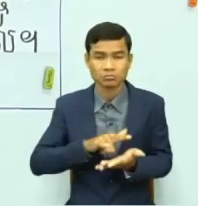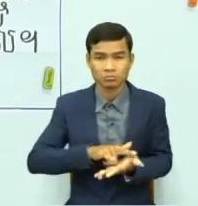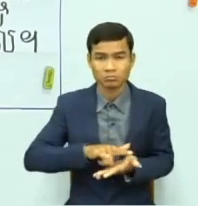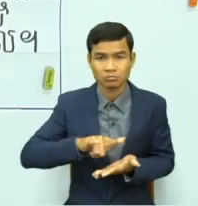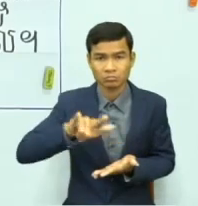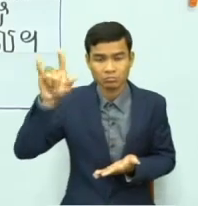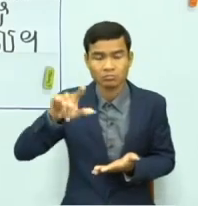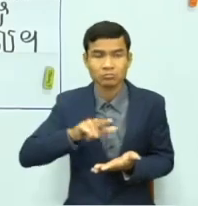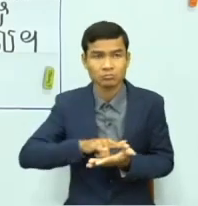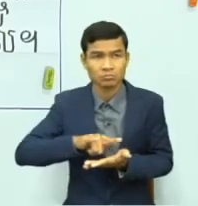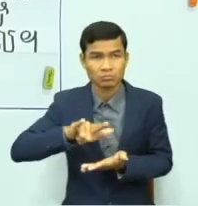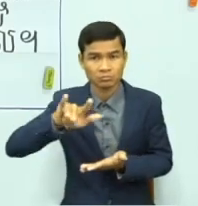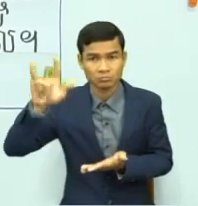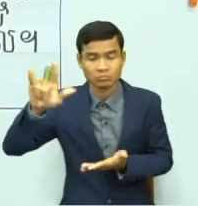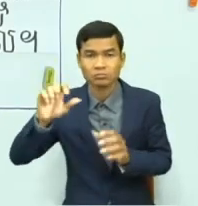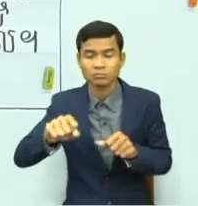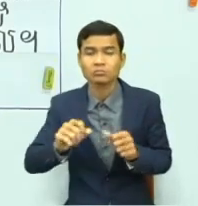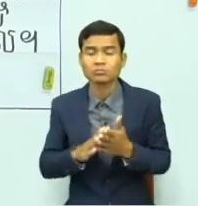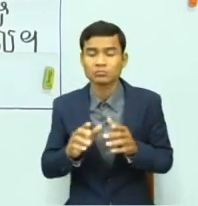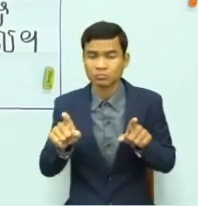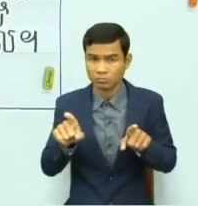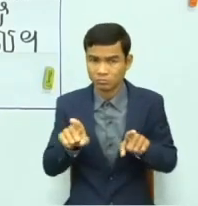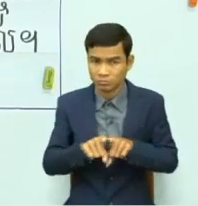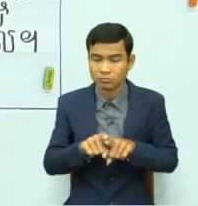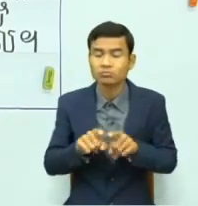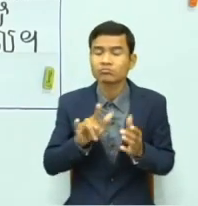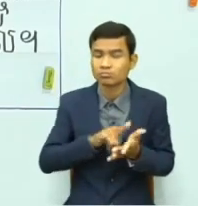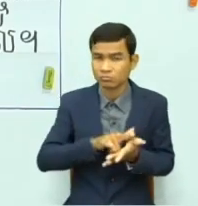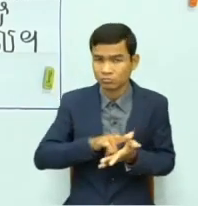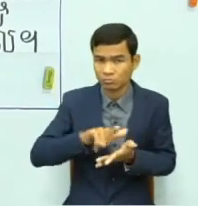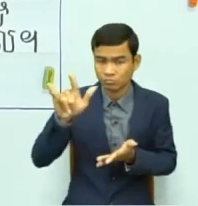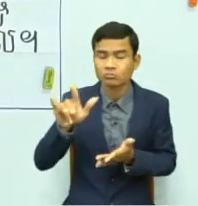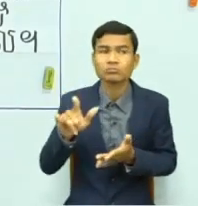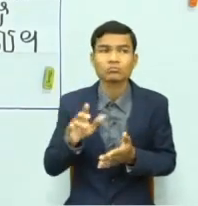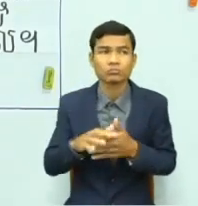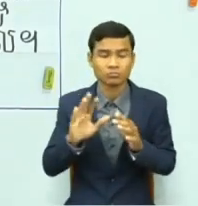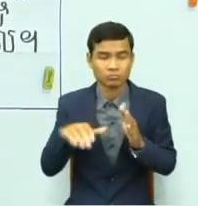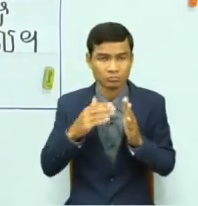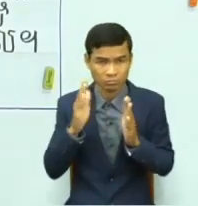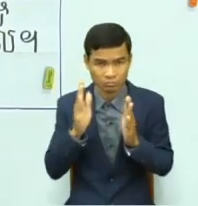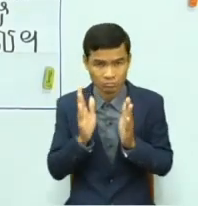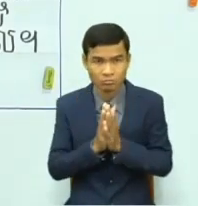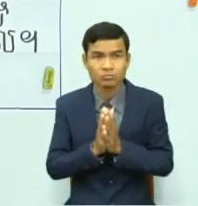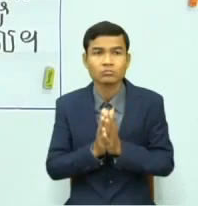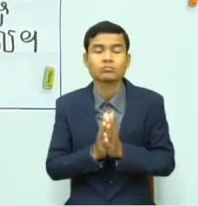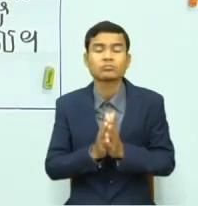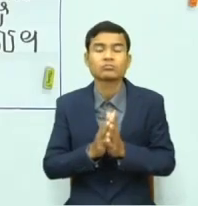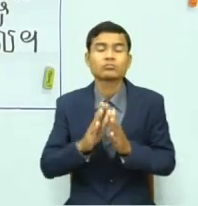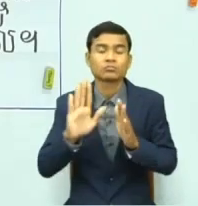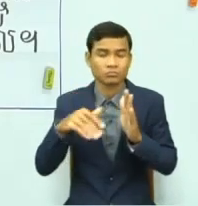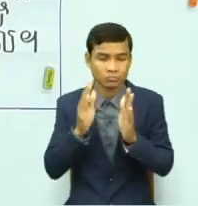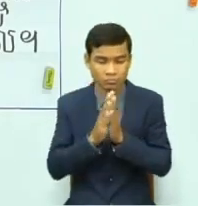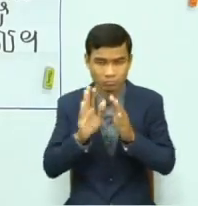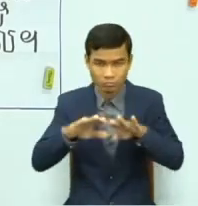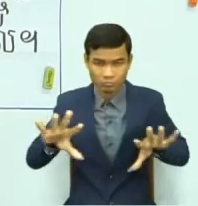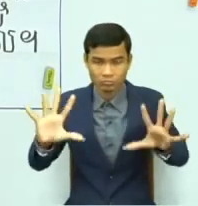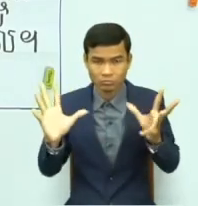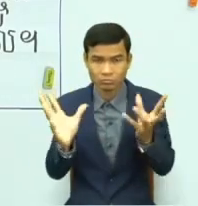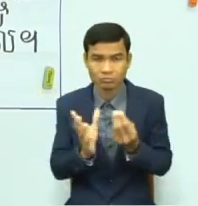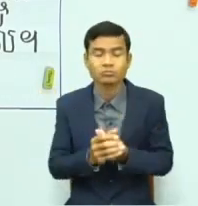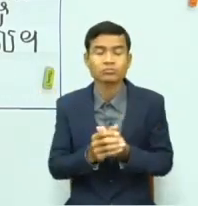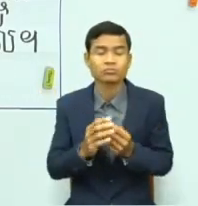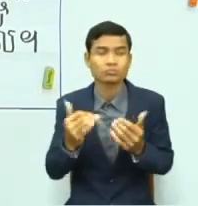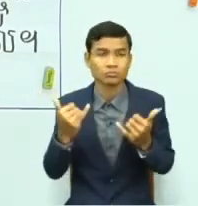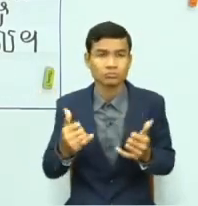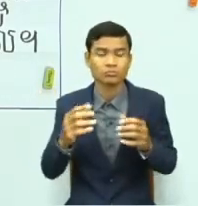dùn hò. Chà cứ chương hò há. Tam được dạ dùn hò nà con. Chà ô con thằng ạc nìa. Chà chẳng. Chà này kru chà bộ